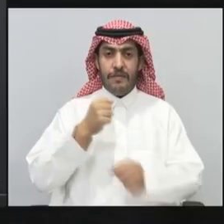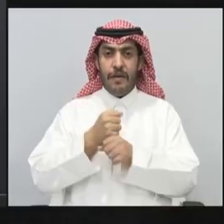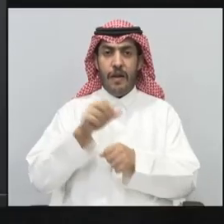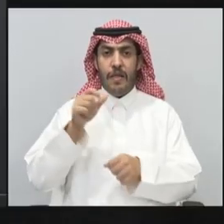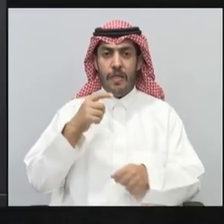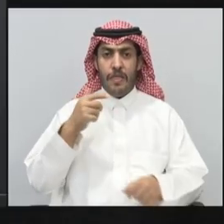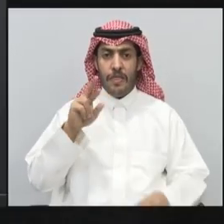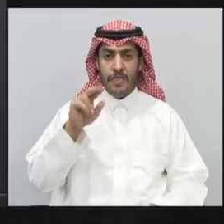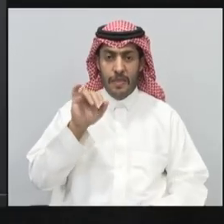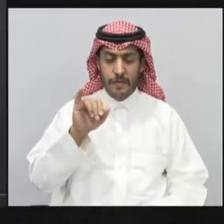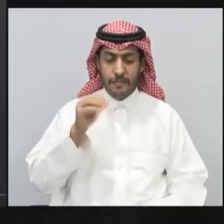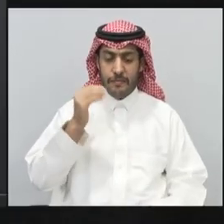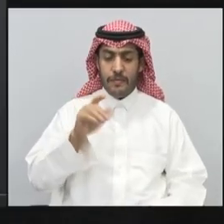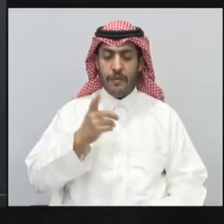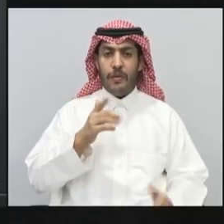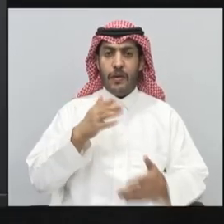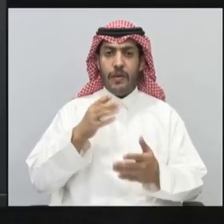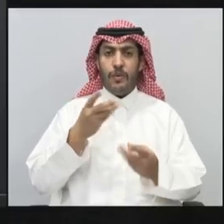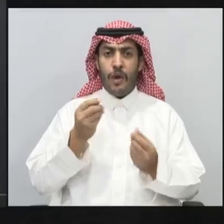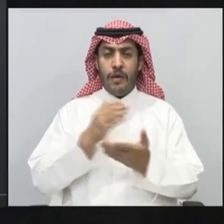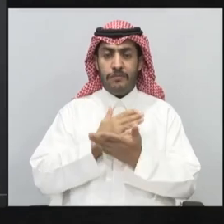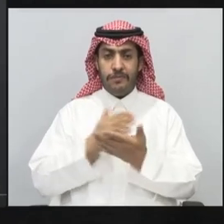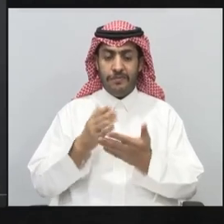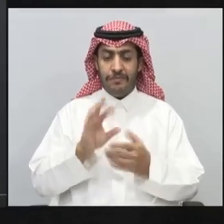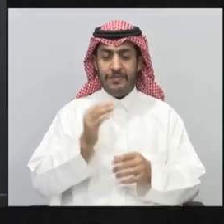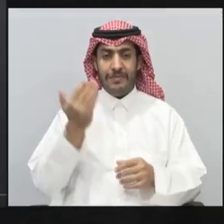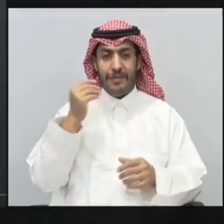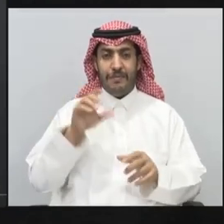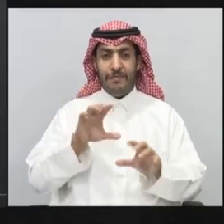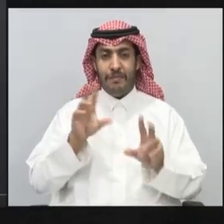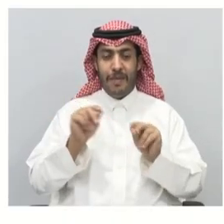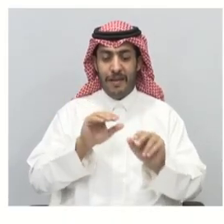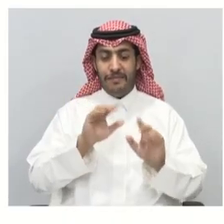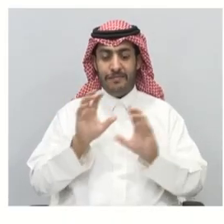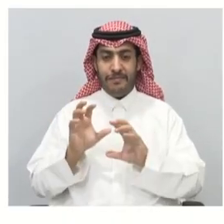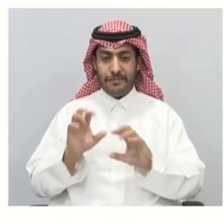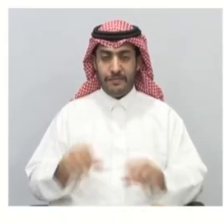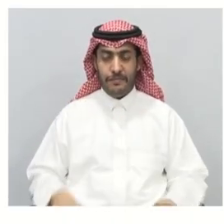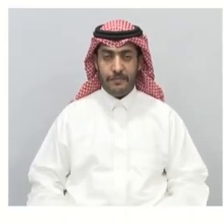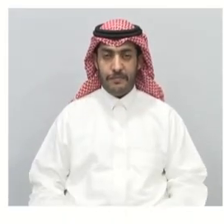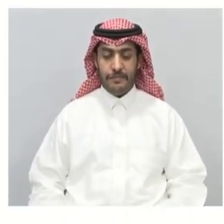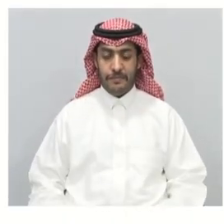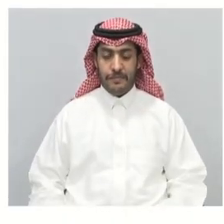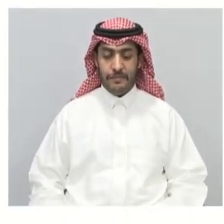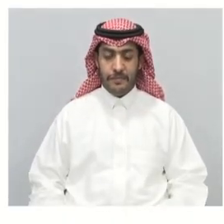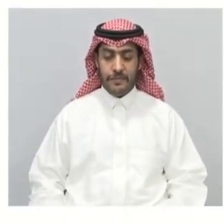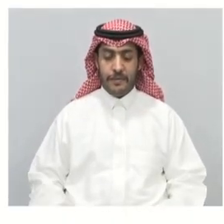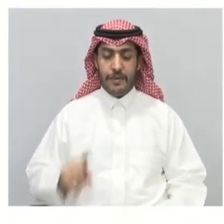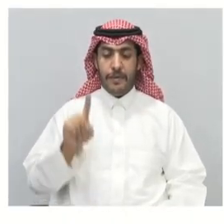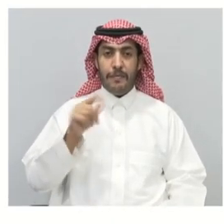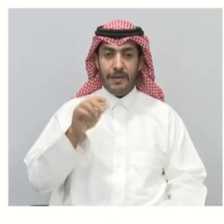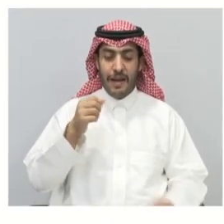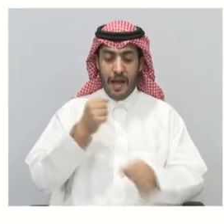ذم والمخصوص هنا تدوير التربه والعتلاء المثال ايضا هنا عدت المثال بئس العمل تدمير